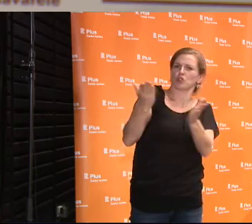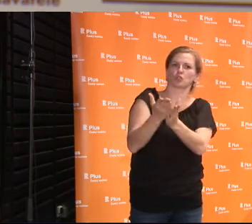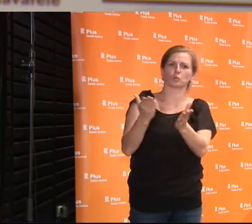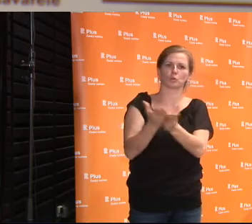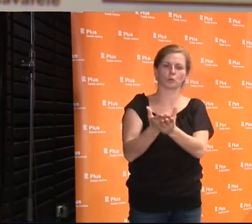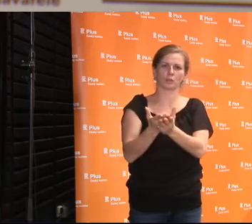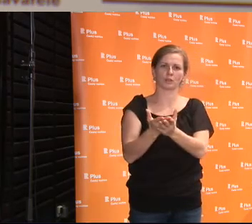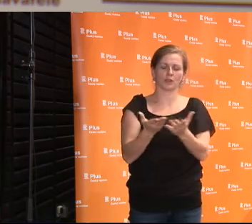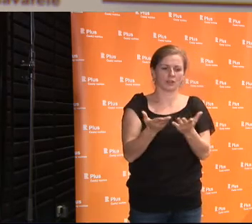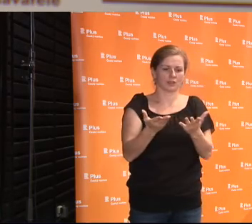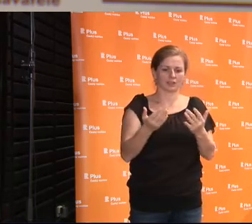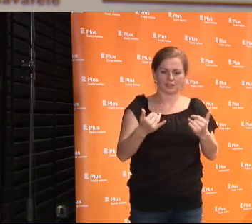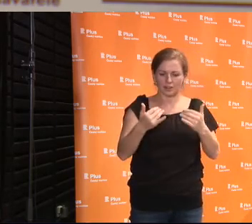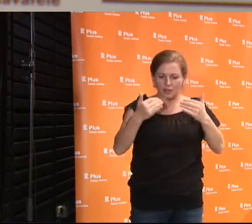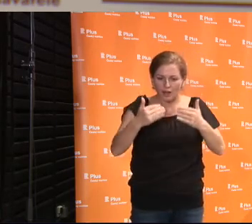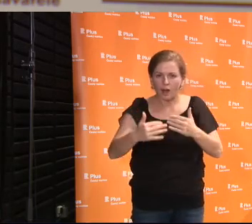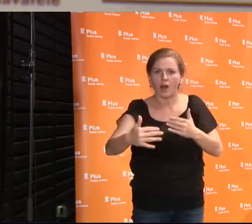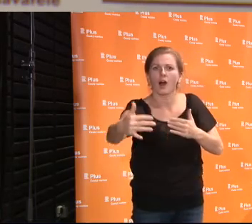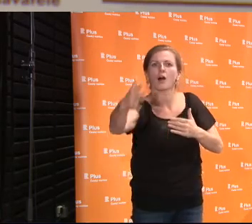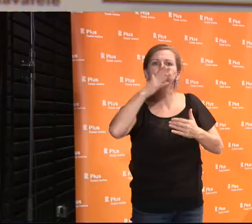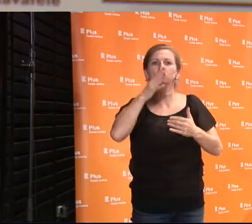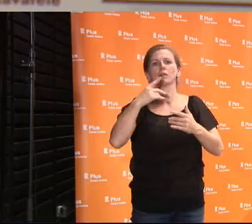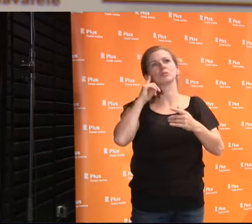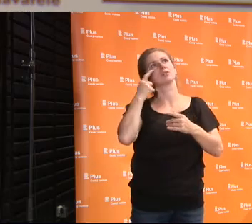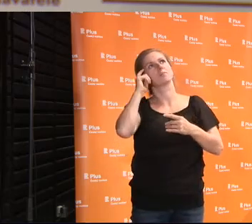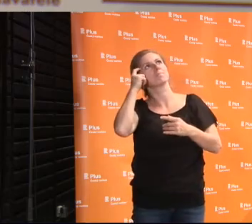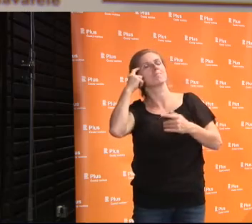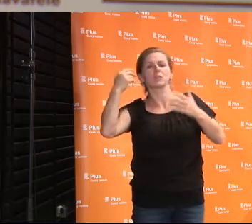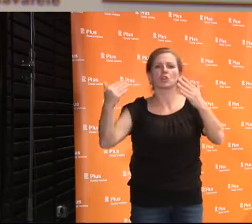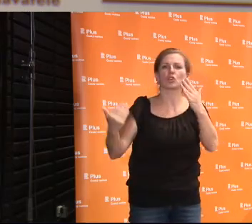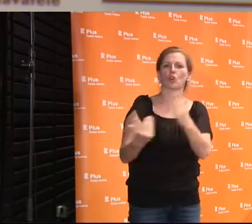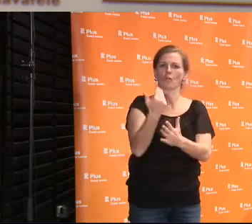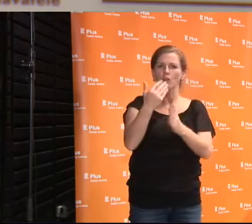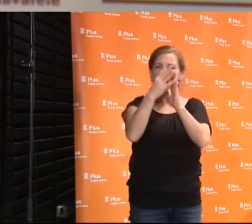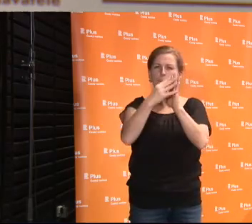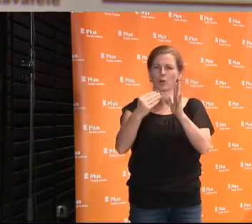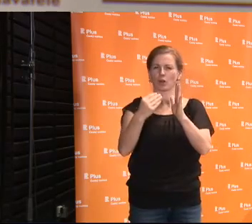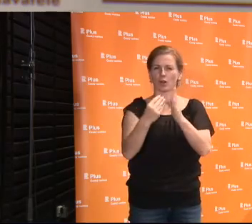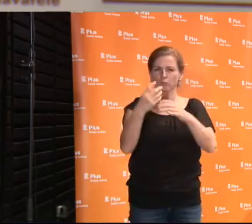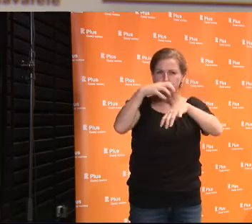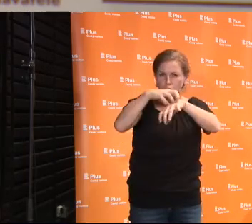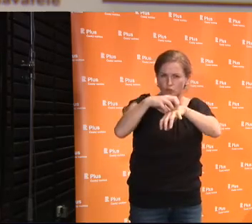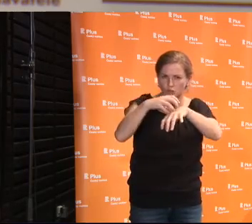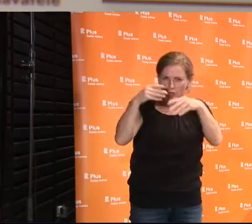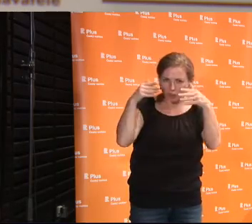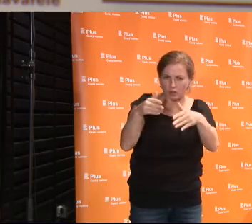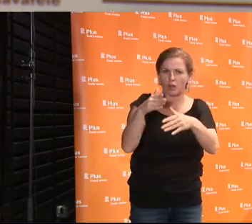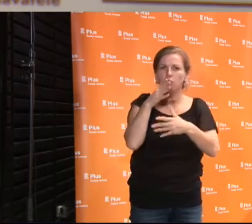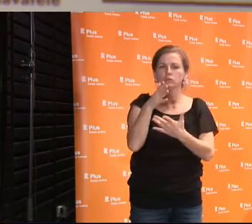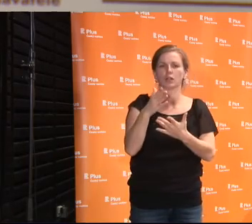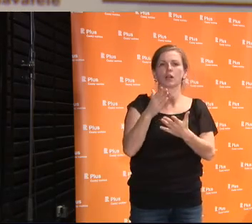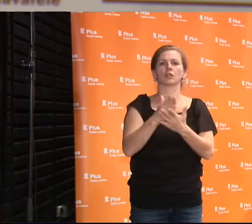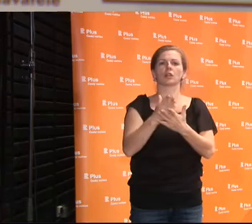před nějakým novým bismarckovským modelem pojištění, tak jak se dělalo, nebo těch